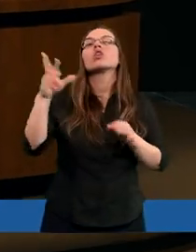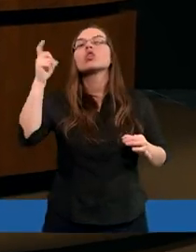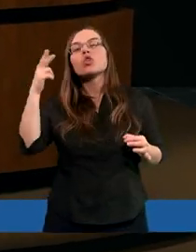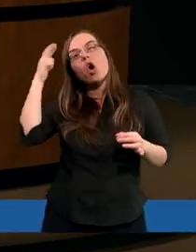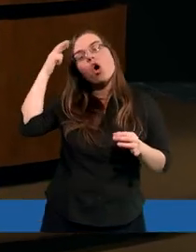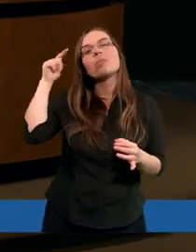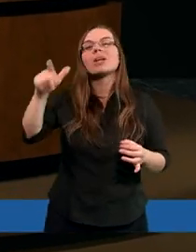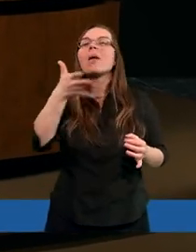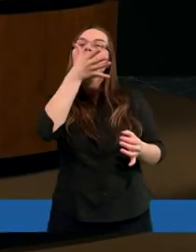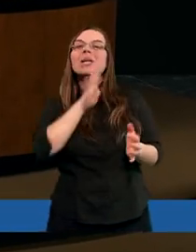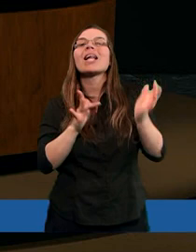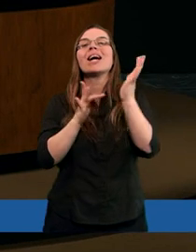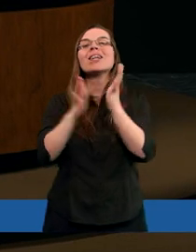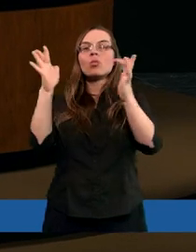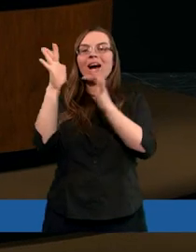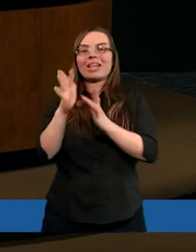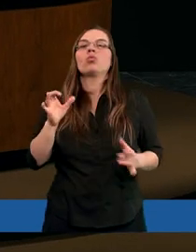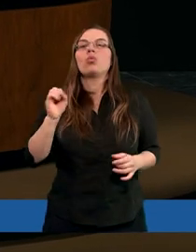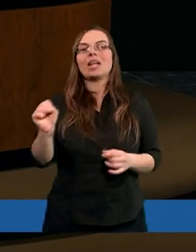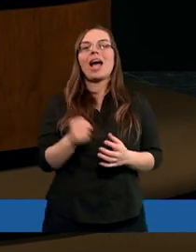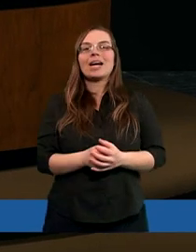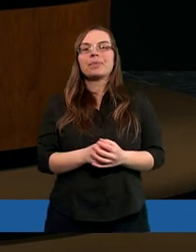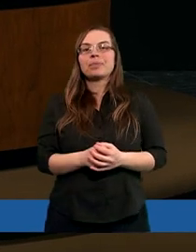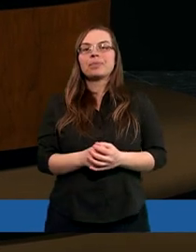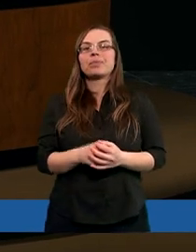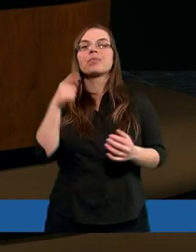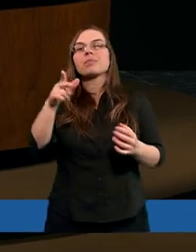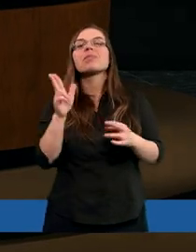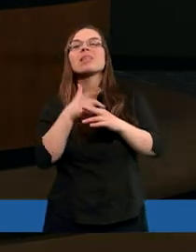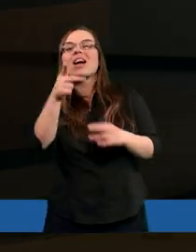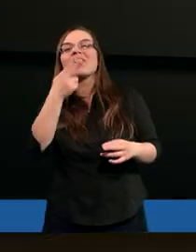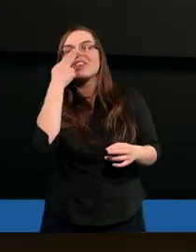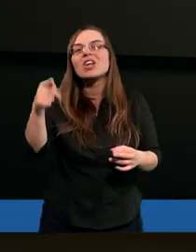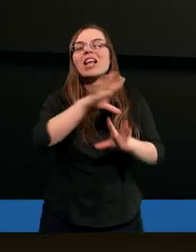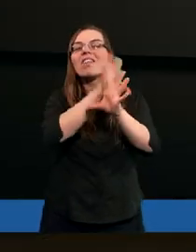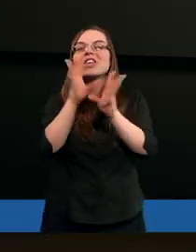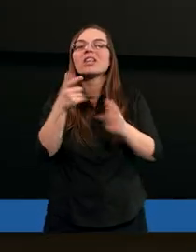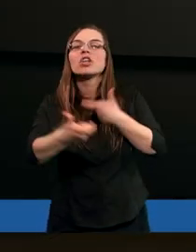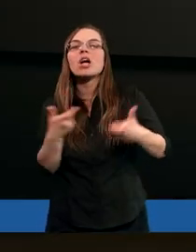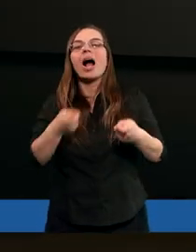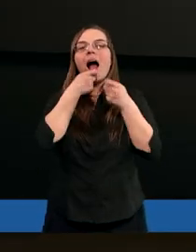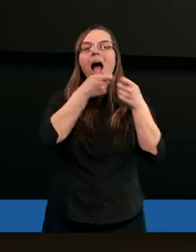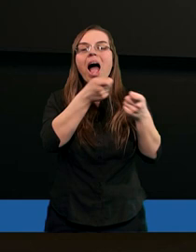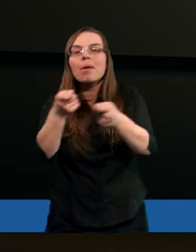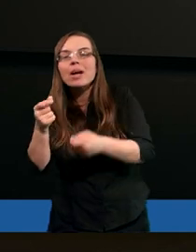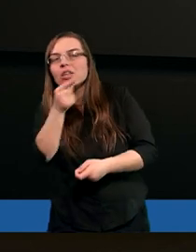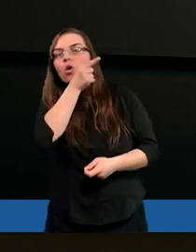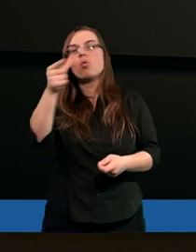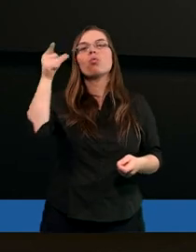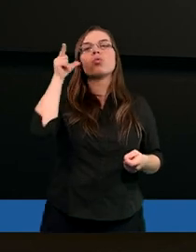rozumieli misję Jezusa Chrystusa? Kiedy widzieli te wszystkie czyny, karmienie ludzi